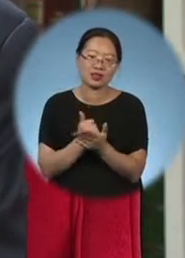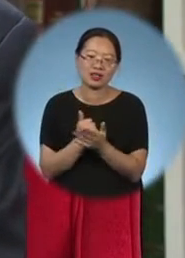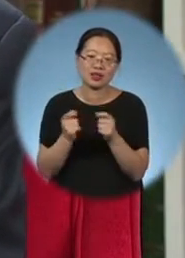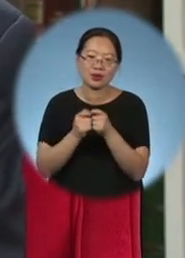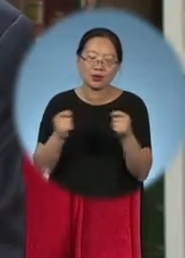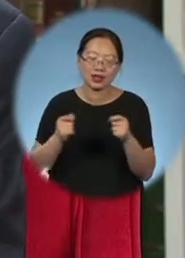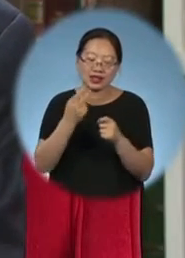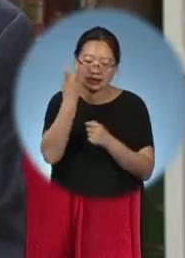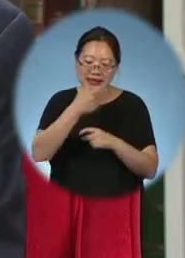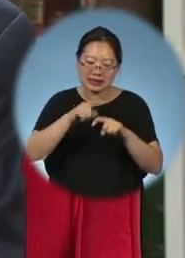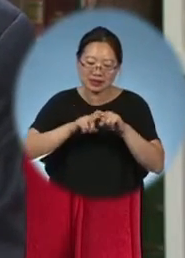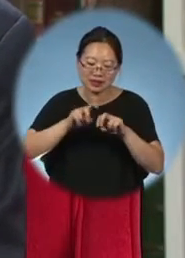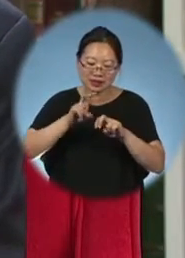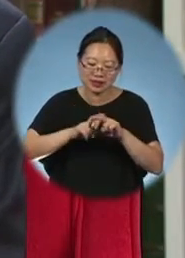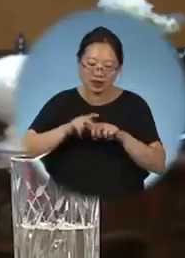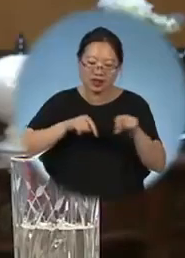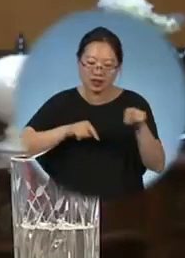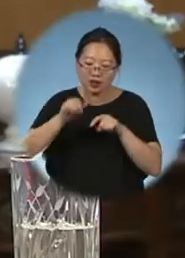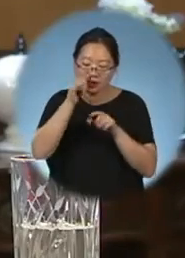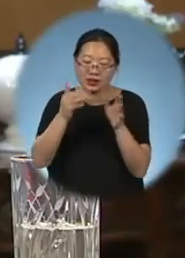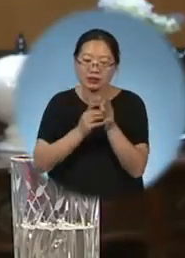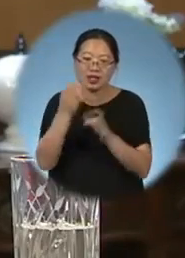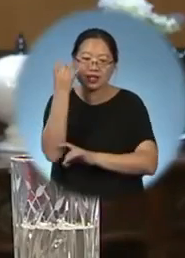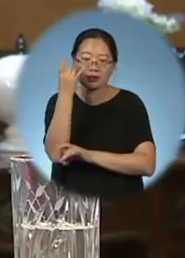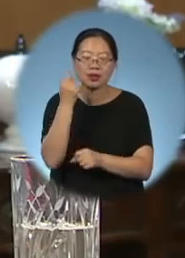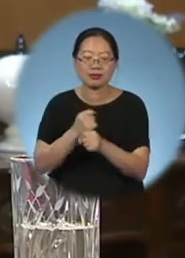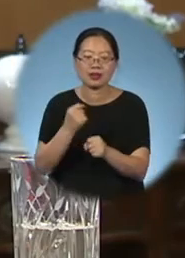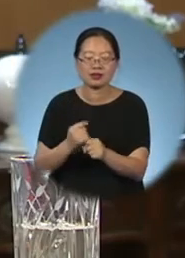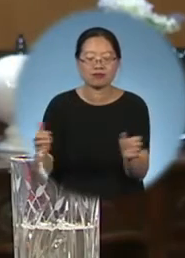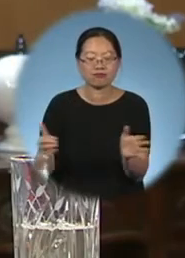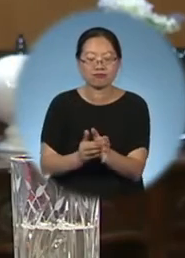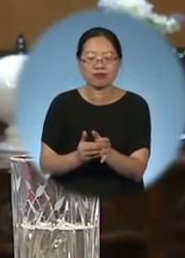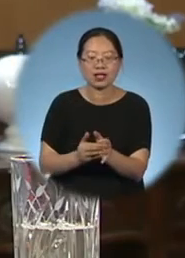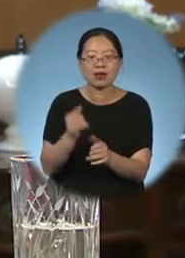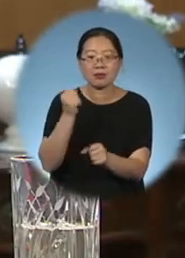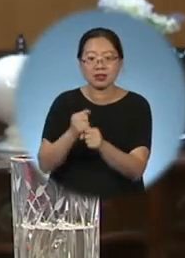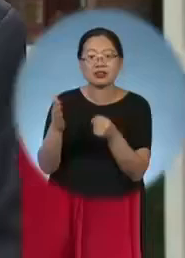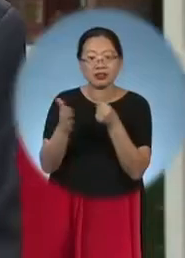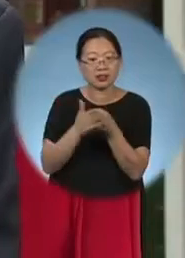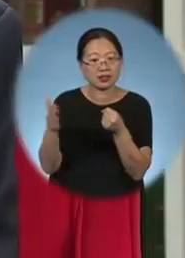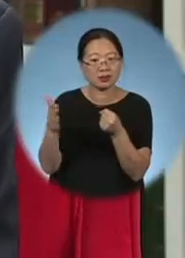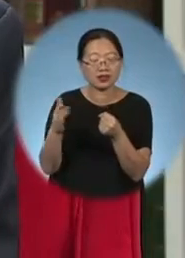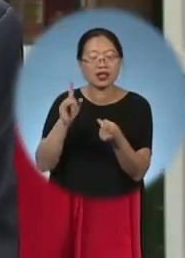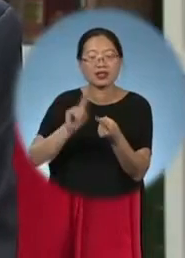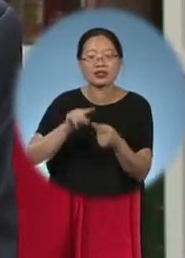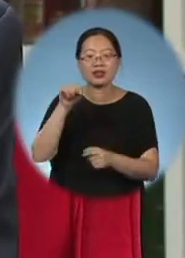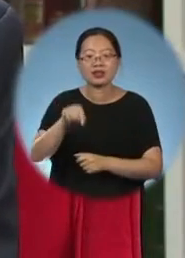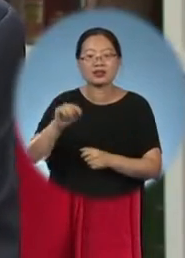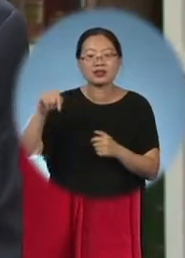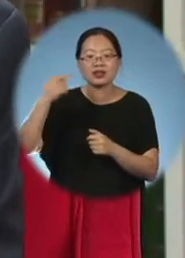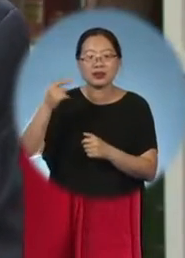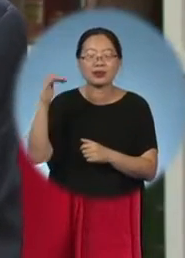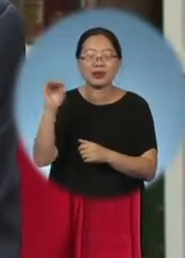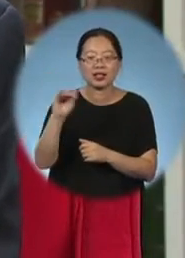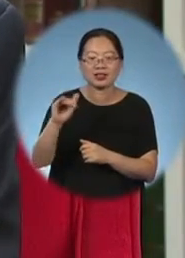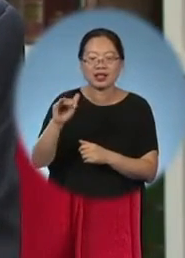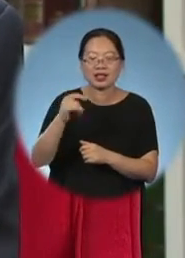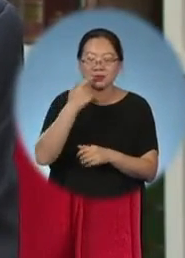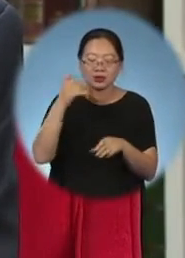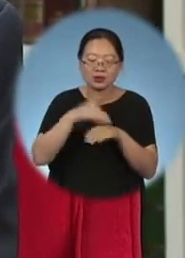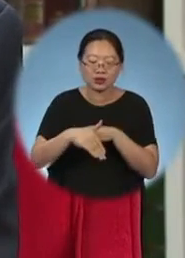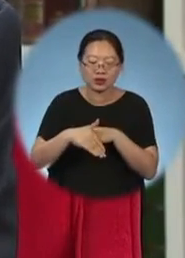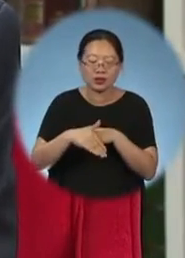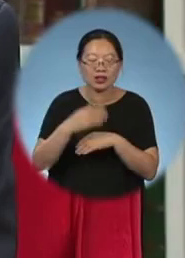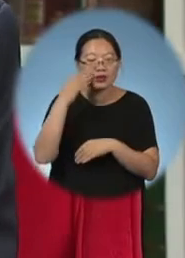장기 집권을 했지만은 예. 그것이 기반을 만든 거예요. 만들었기 때문에 이것이 이제 그 다음 단계에서